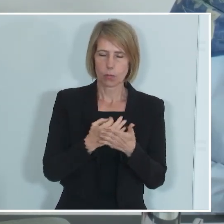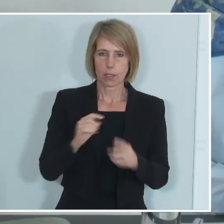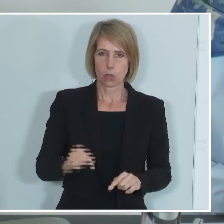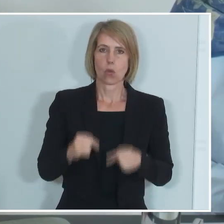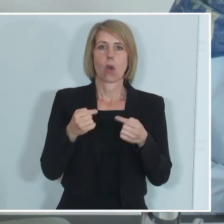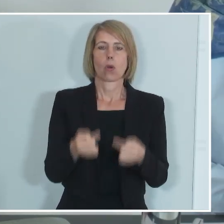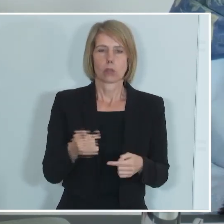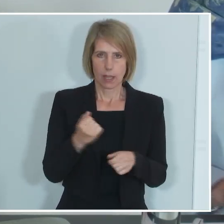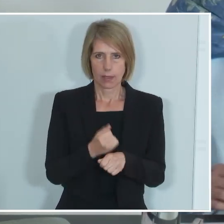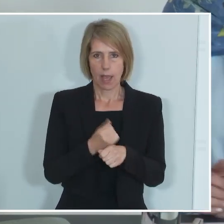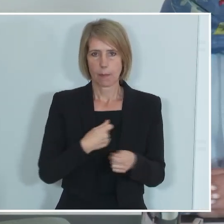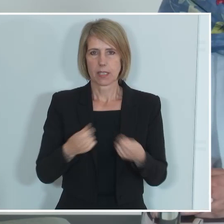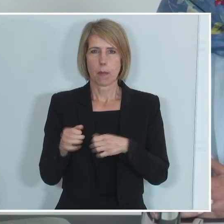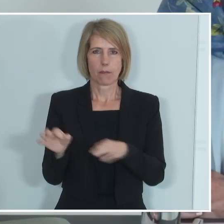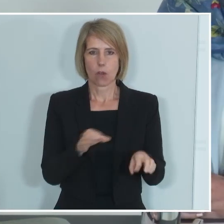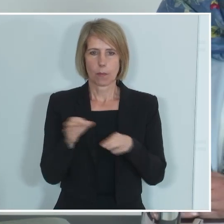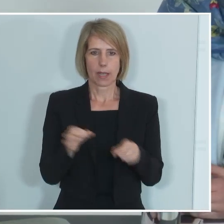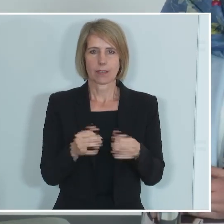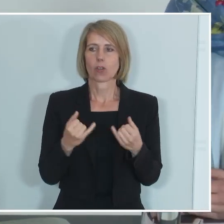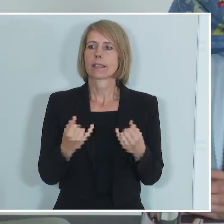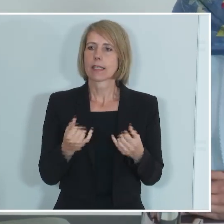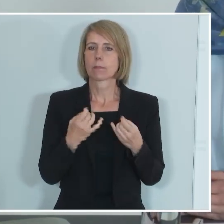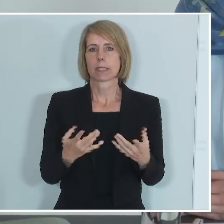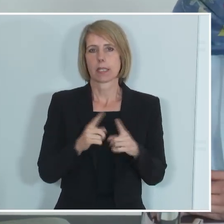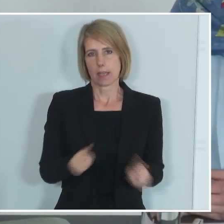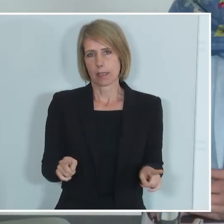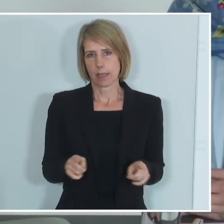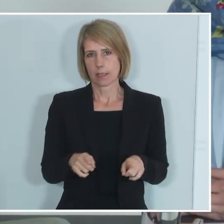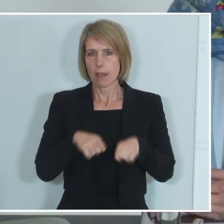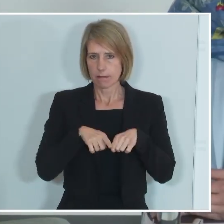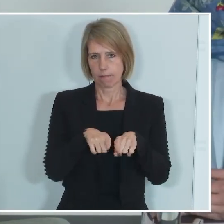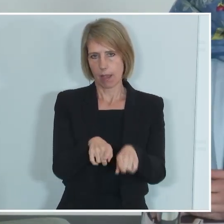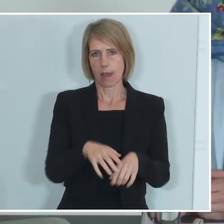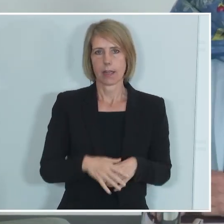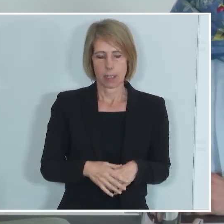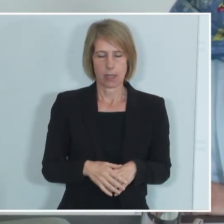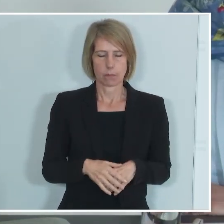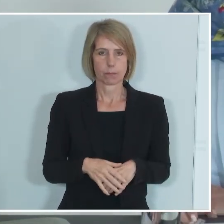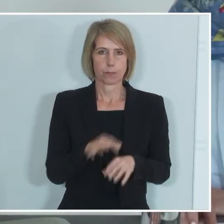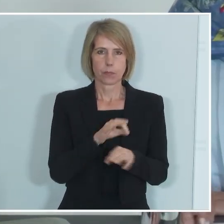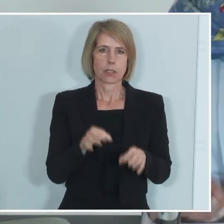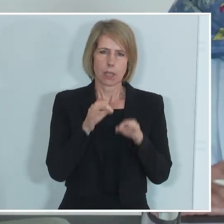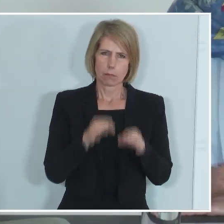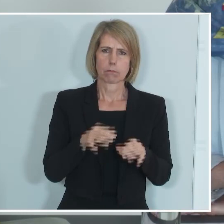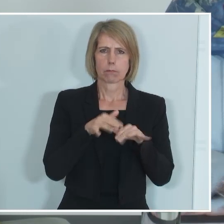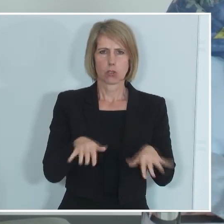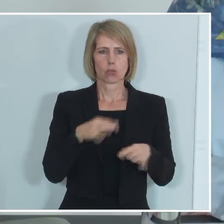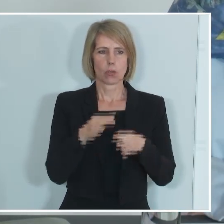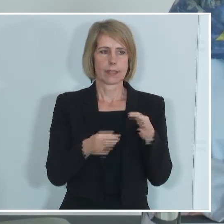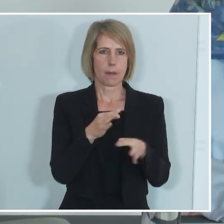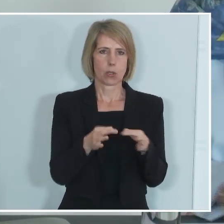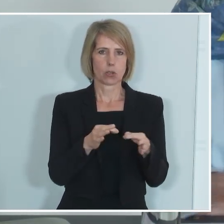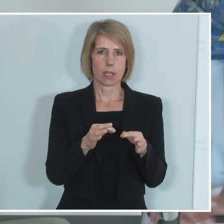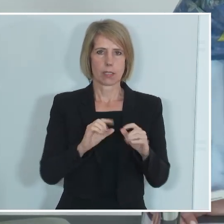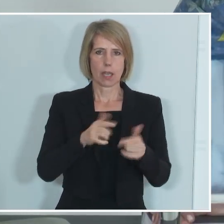eine Arbeitsmarktvorbereitung. Das passiert jetzt parallel in einem sehr strukturierten Prozess. Die Länder setzen das